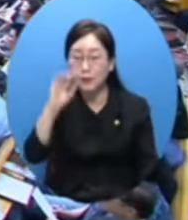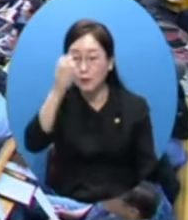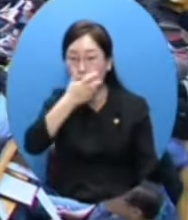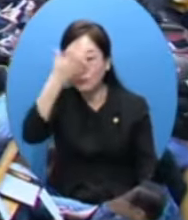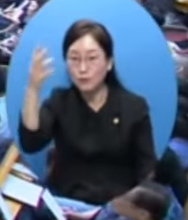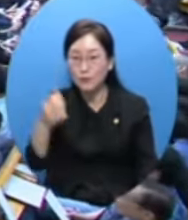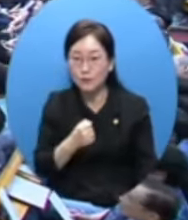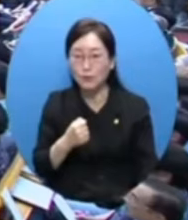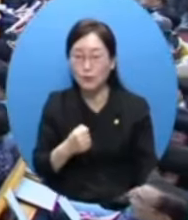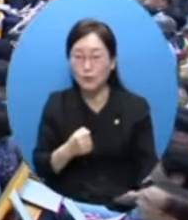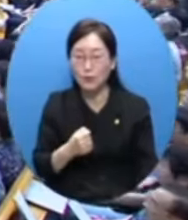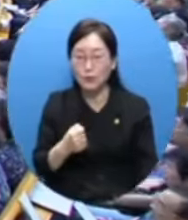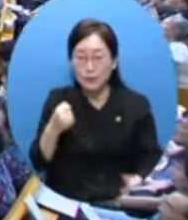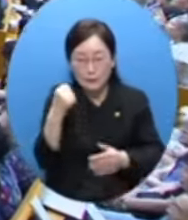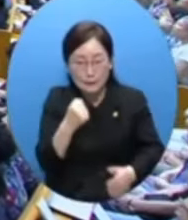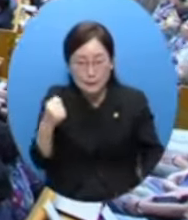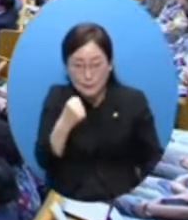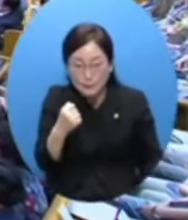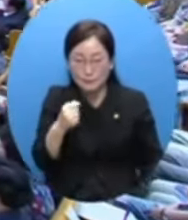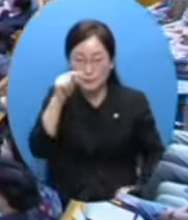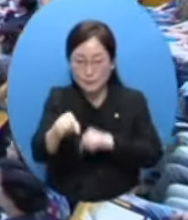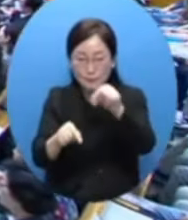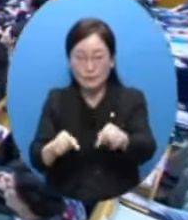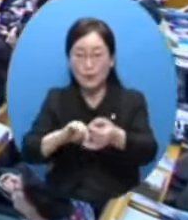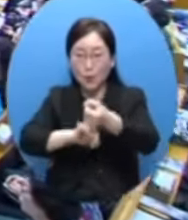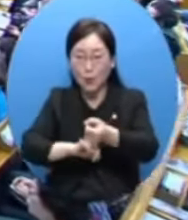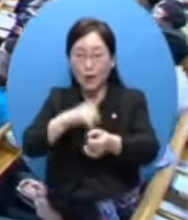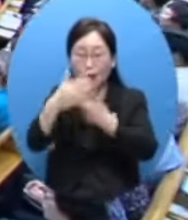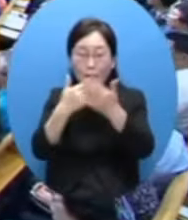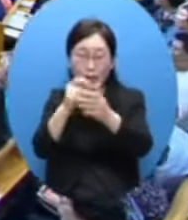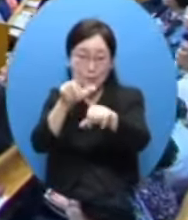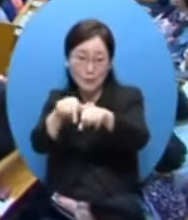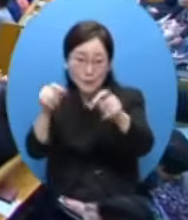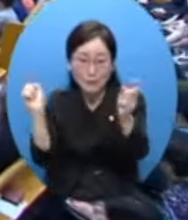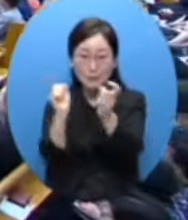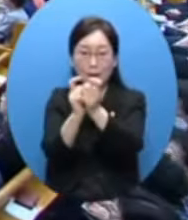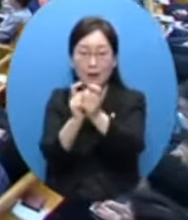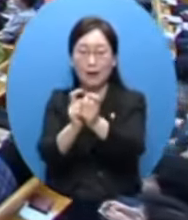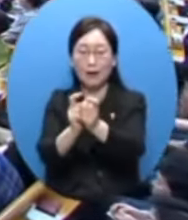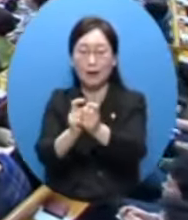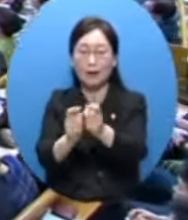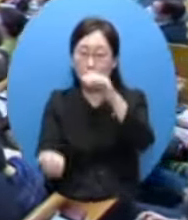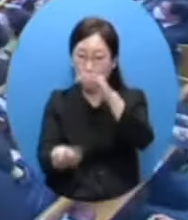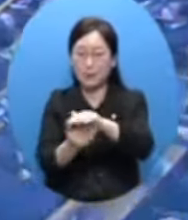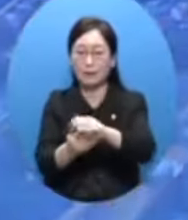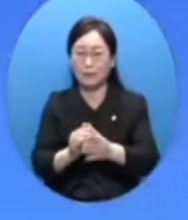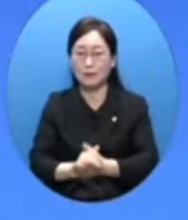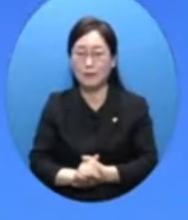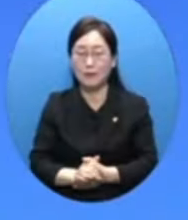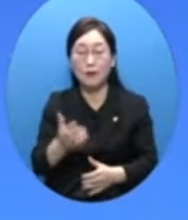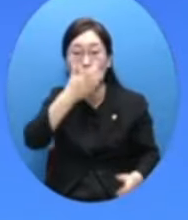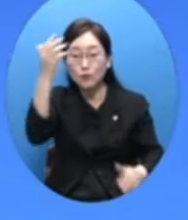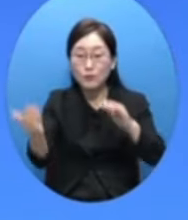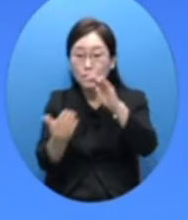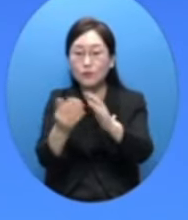꾸고 꿈을 붙잡고 나가면 반드시 하나님의 때 꿈이 이루어지는 것입니다. 꿈을